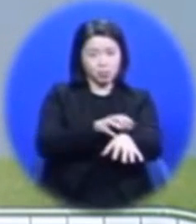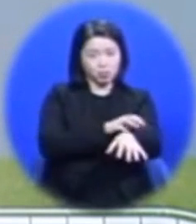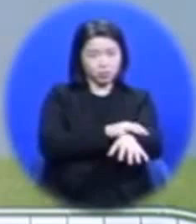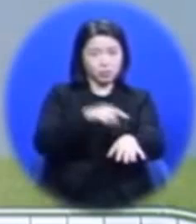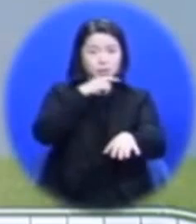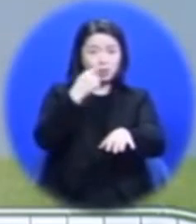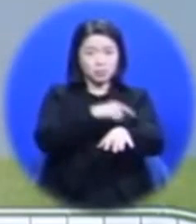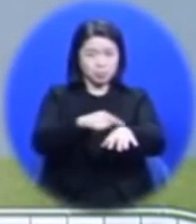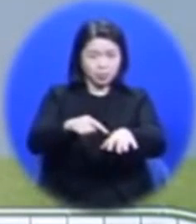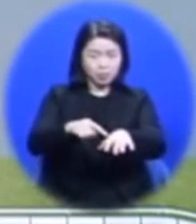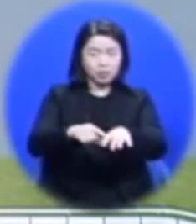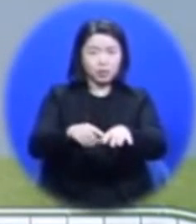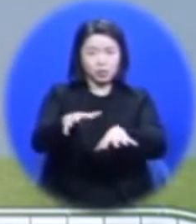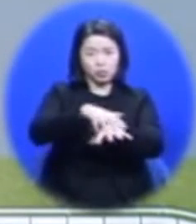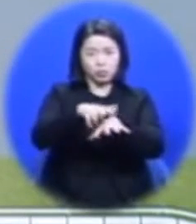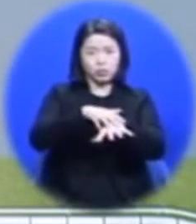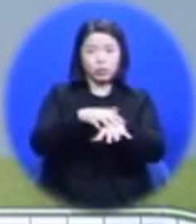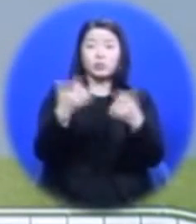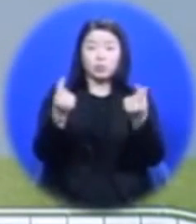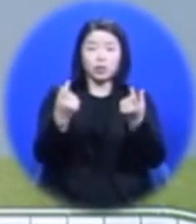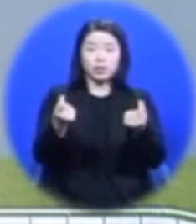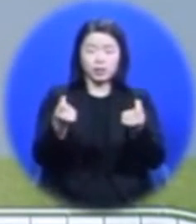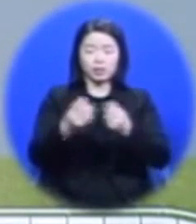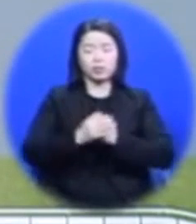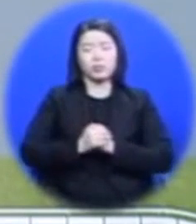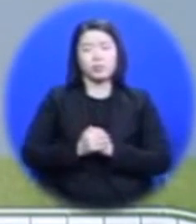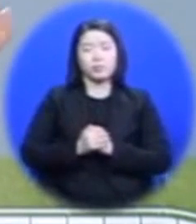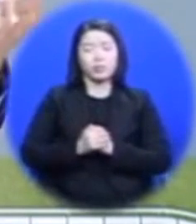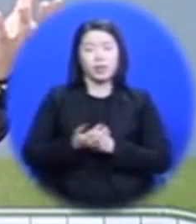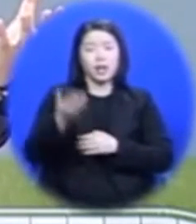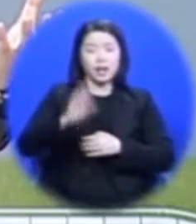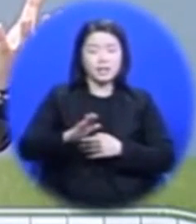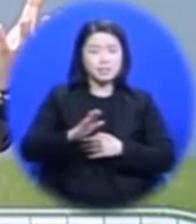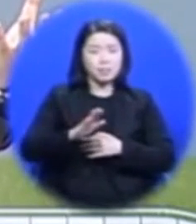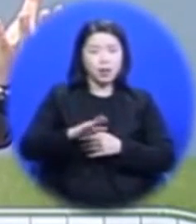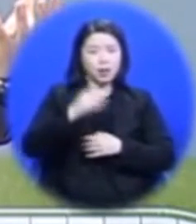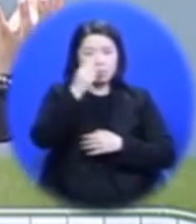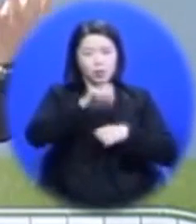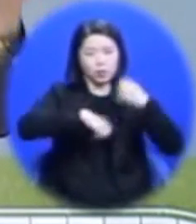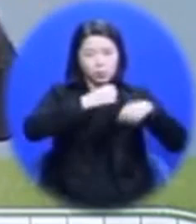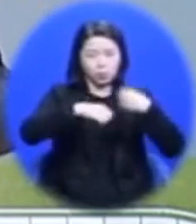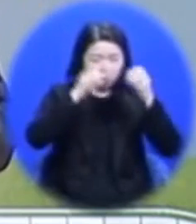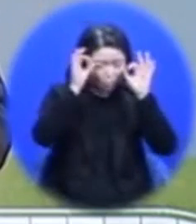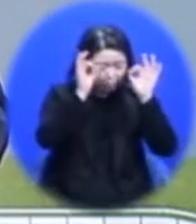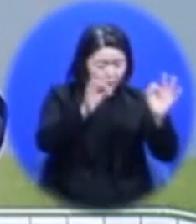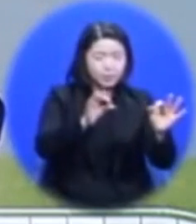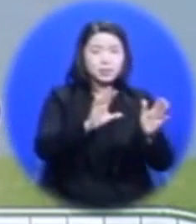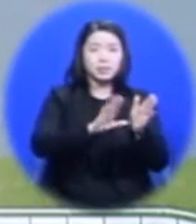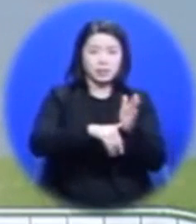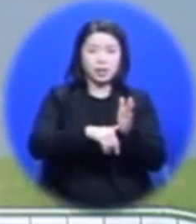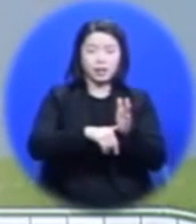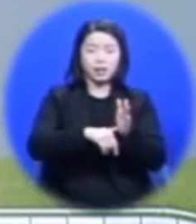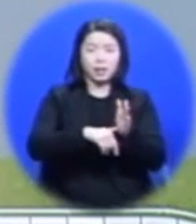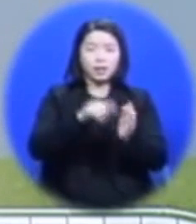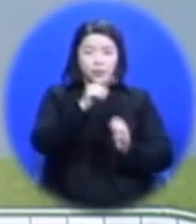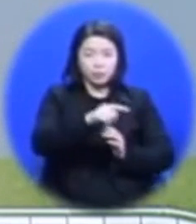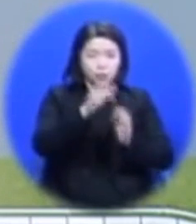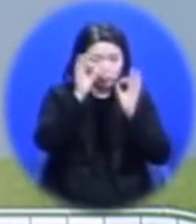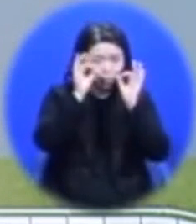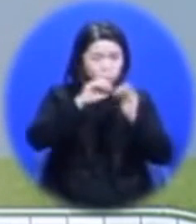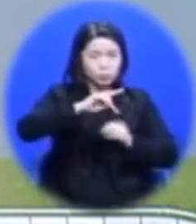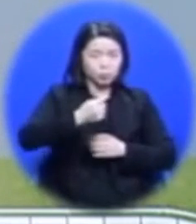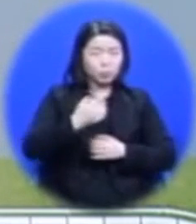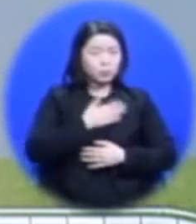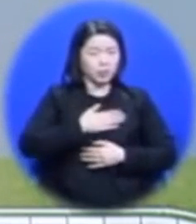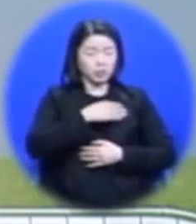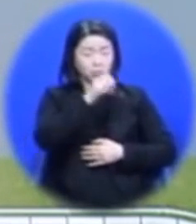핏줄 구성되어 있는 건 똑같습니다. 근데 개나 고양이를 보았을 죽은 시체를 보았을 때 그것도 아주